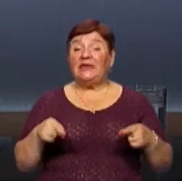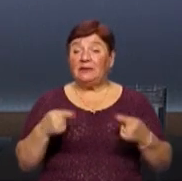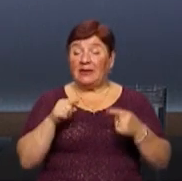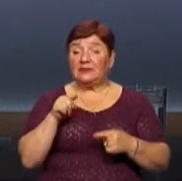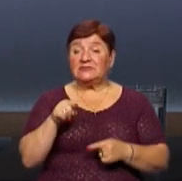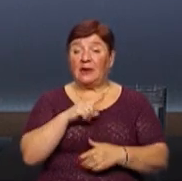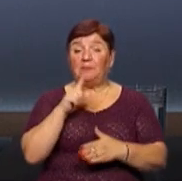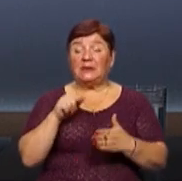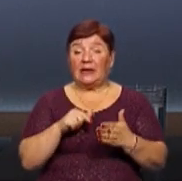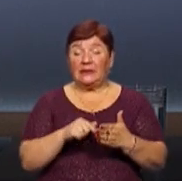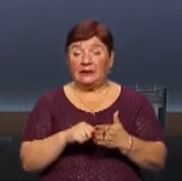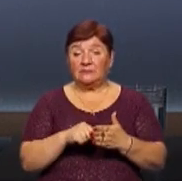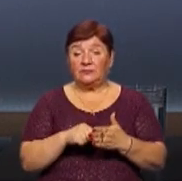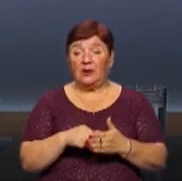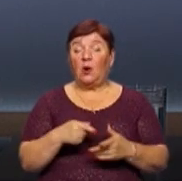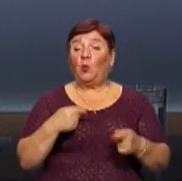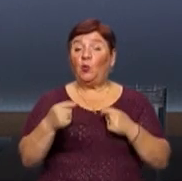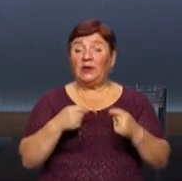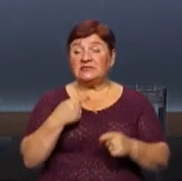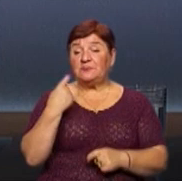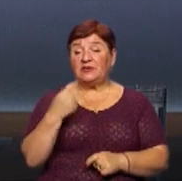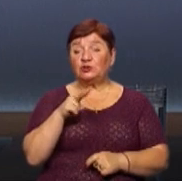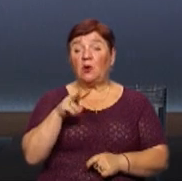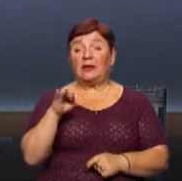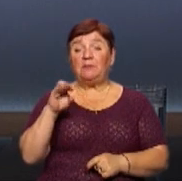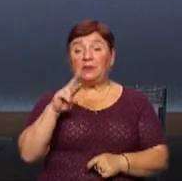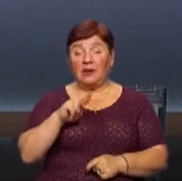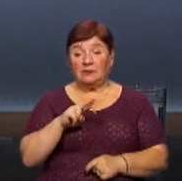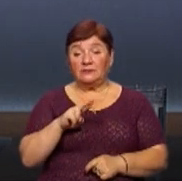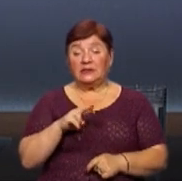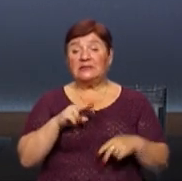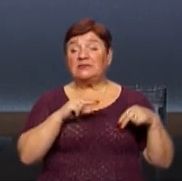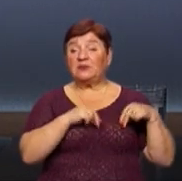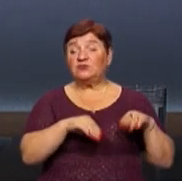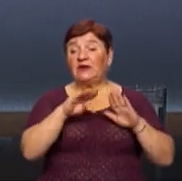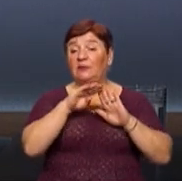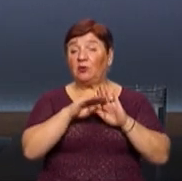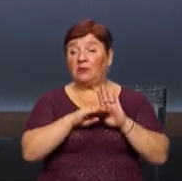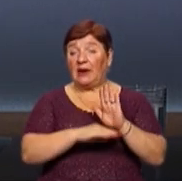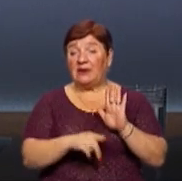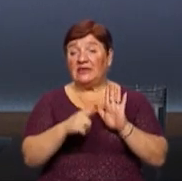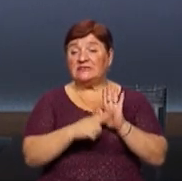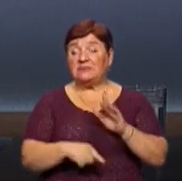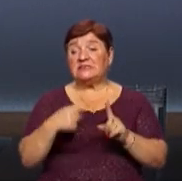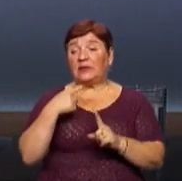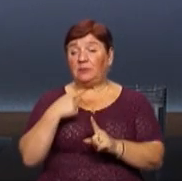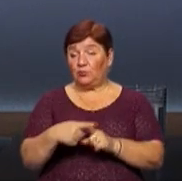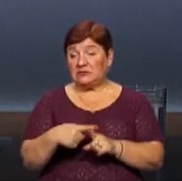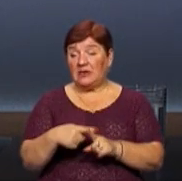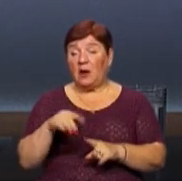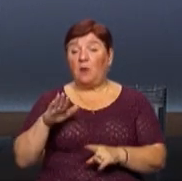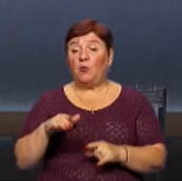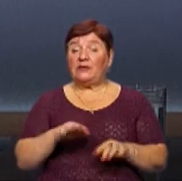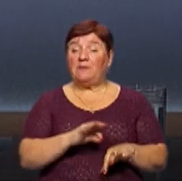що анонсували уряд, що з 1 липня мають запрацювати програма 70+, а